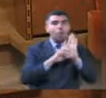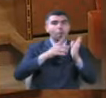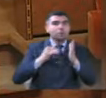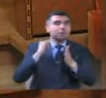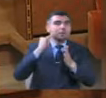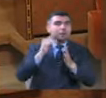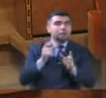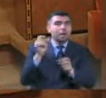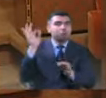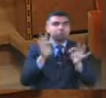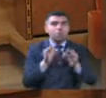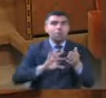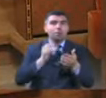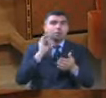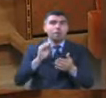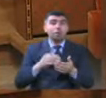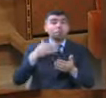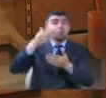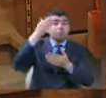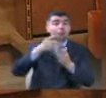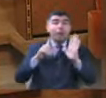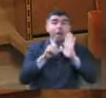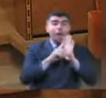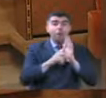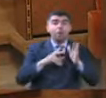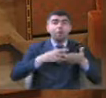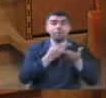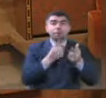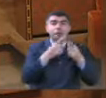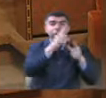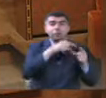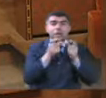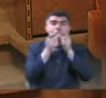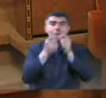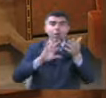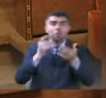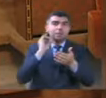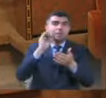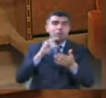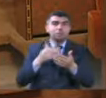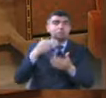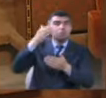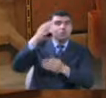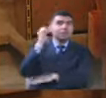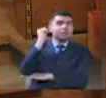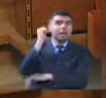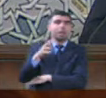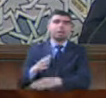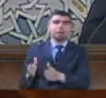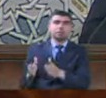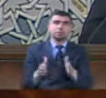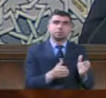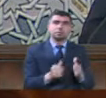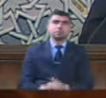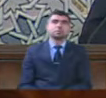الوفاء بالتزاماتهم. تم اعتماد القانون المتعلق بالمقاول الذاتي لتشجيع القطاع غير المهيكل على الدخول في وضعية نظامية. وشكرا.